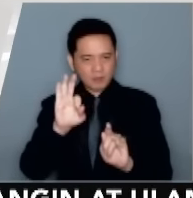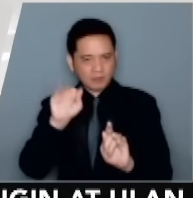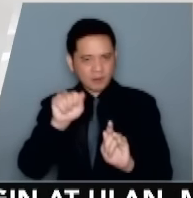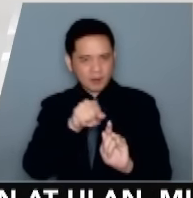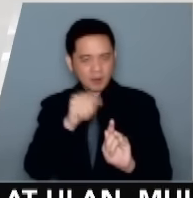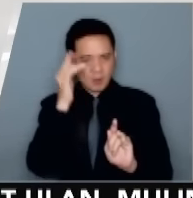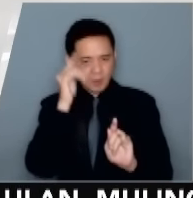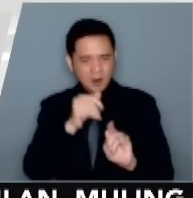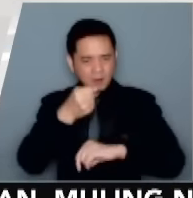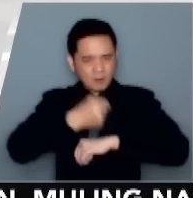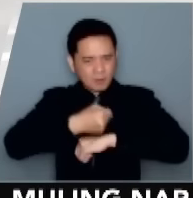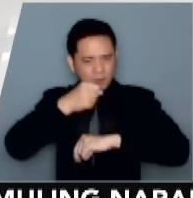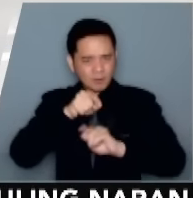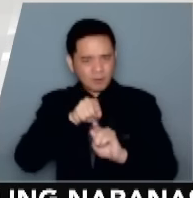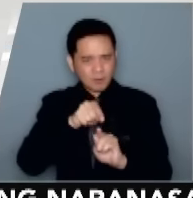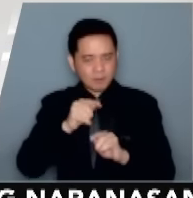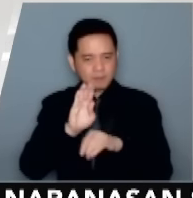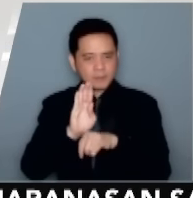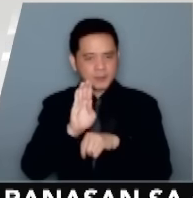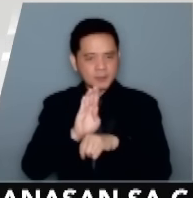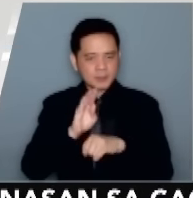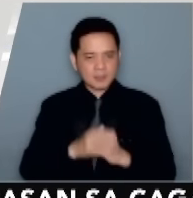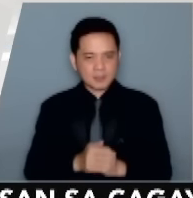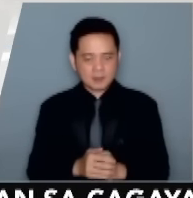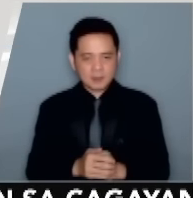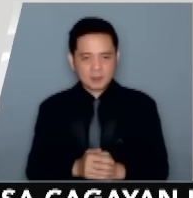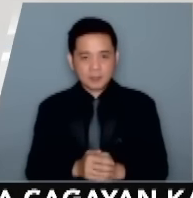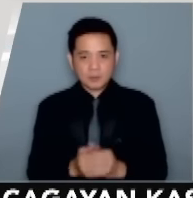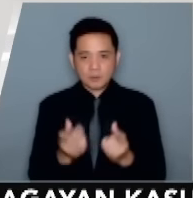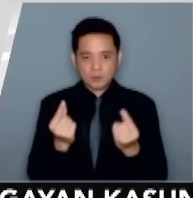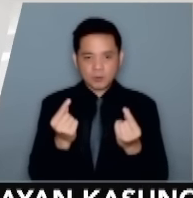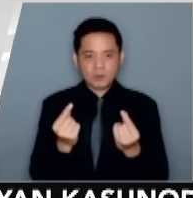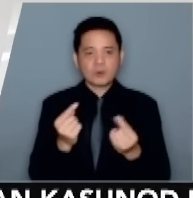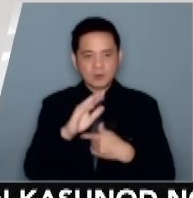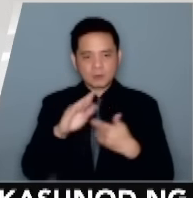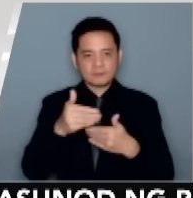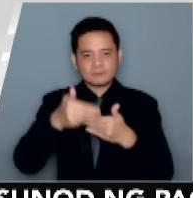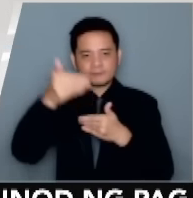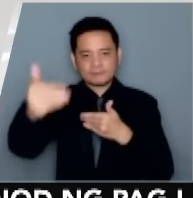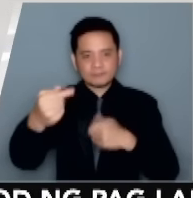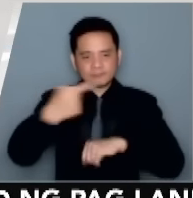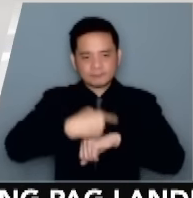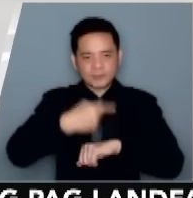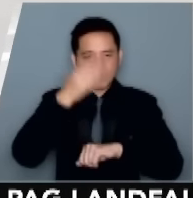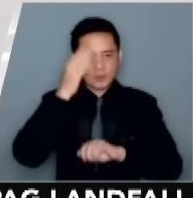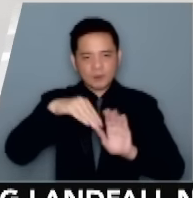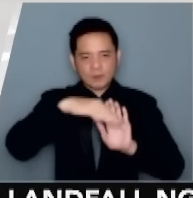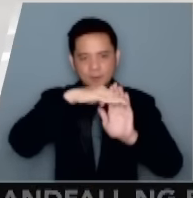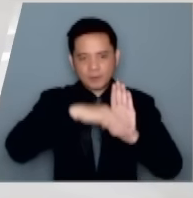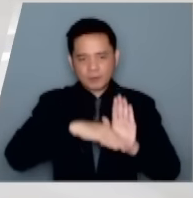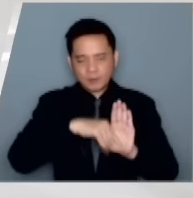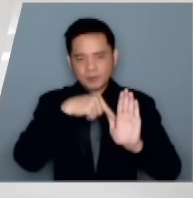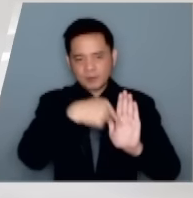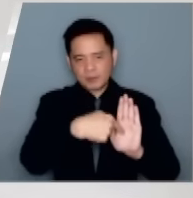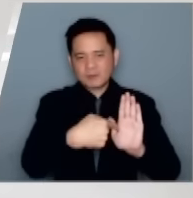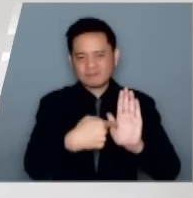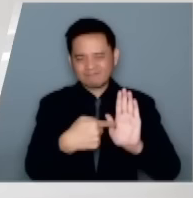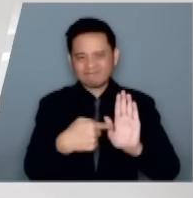negosyo ang issue. Sabi ni Chan, maglalabas siya ng mga detalye sa susunod na araw na unbailable ang kasong syndicated